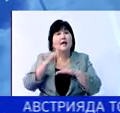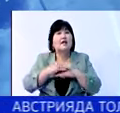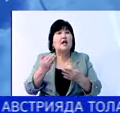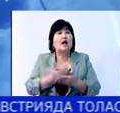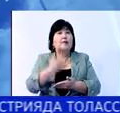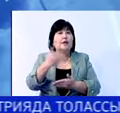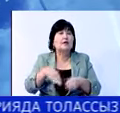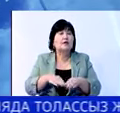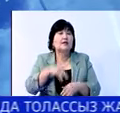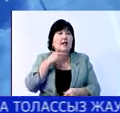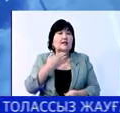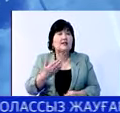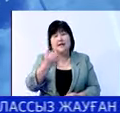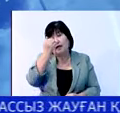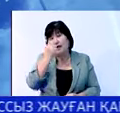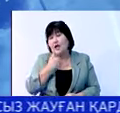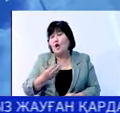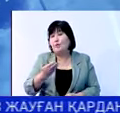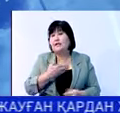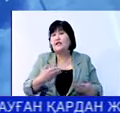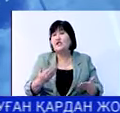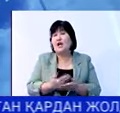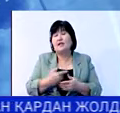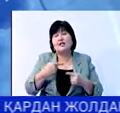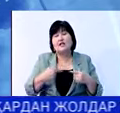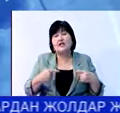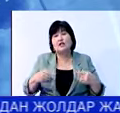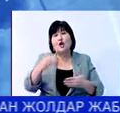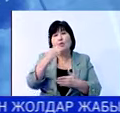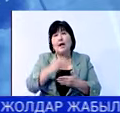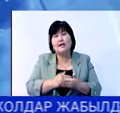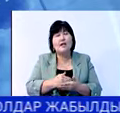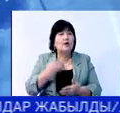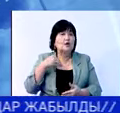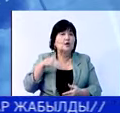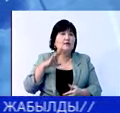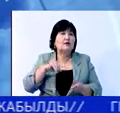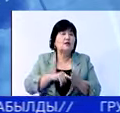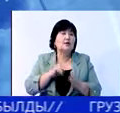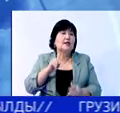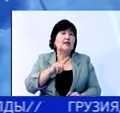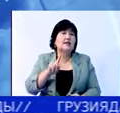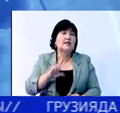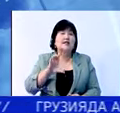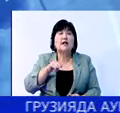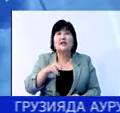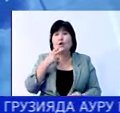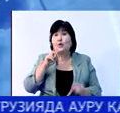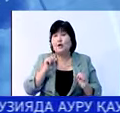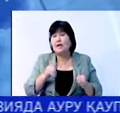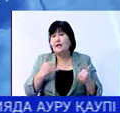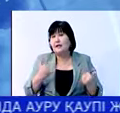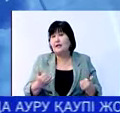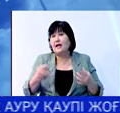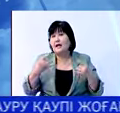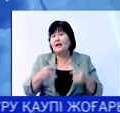реті осындай. Назарларыңызға рахмет. Біздің жаңалықтарымызды және басқа да бағдарламаларымызды qizilorda.tv.kz сайтынан көре аласыздар. Ал